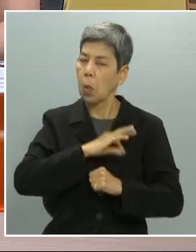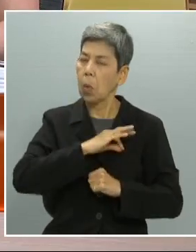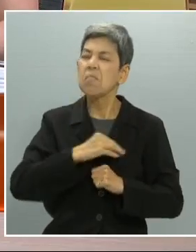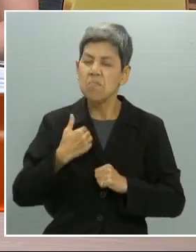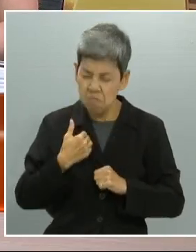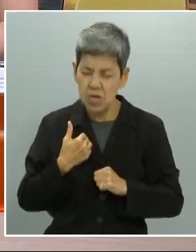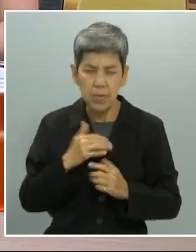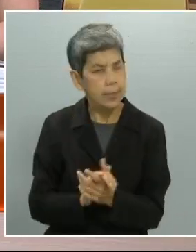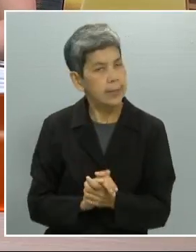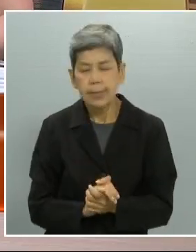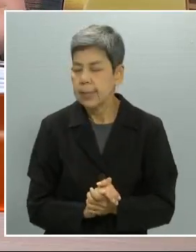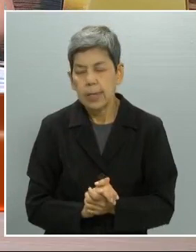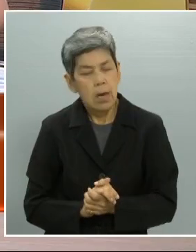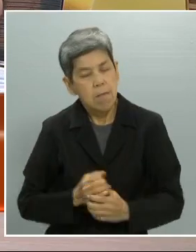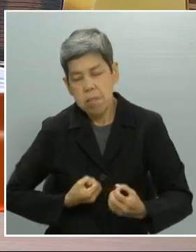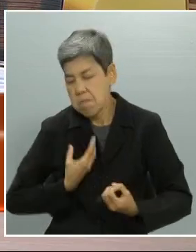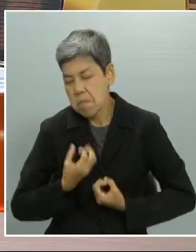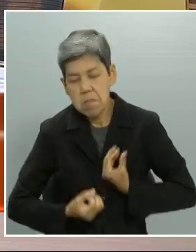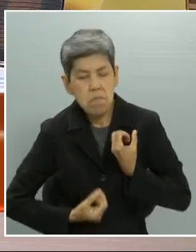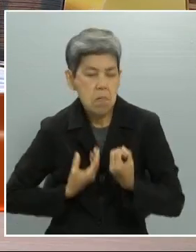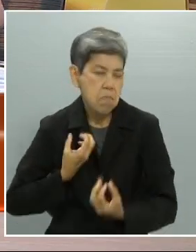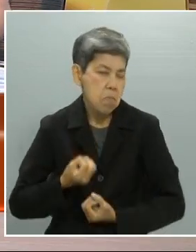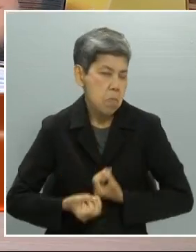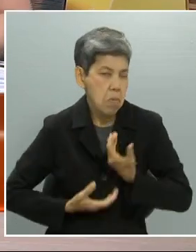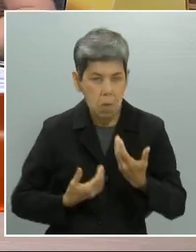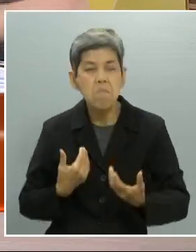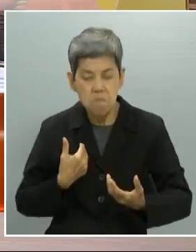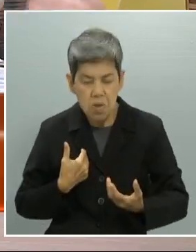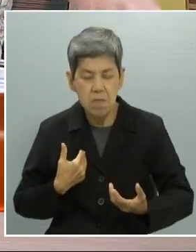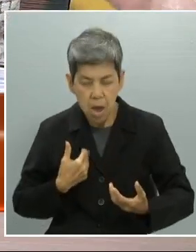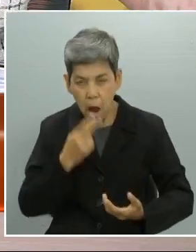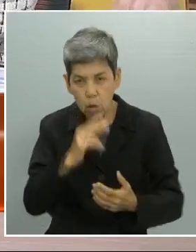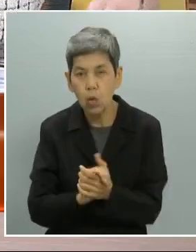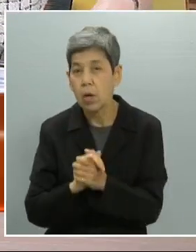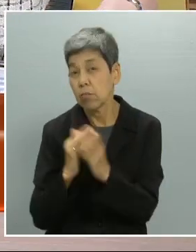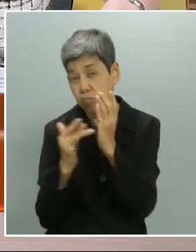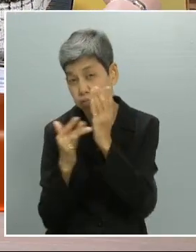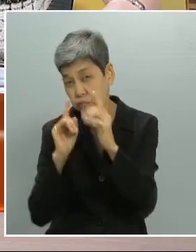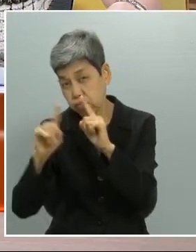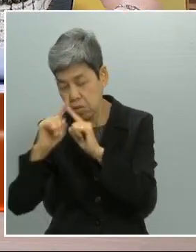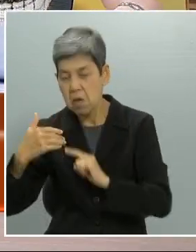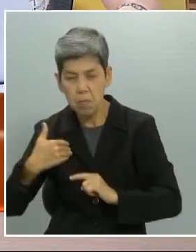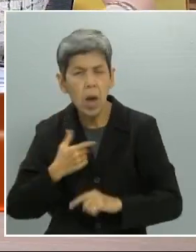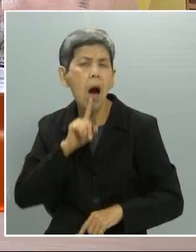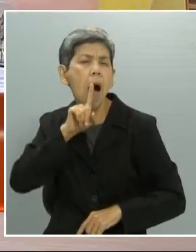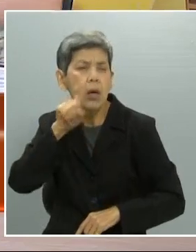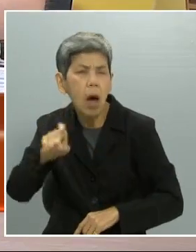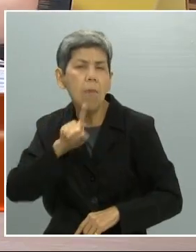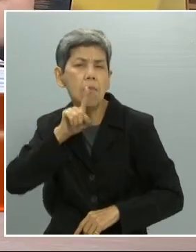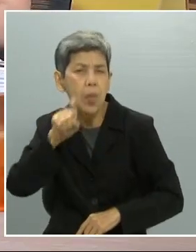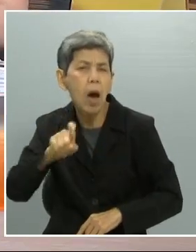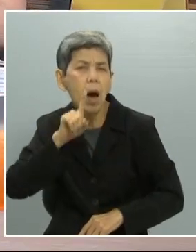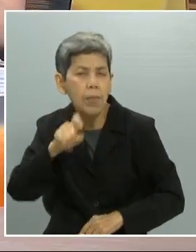มีการพูดจากันมากมายตลอดทั้งคืนที่ผ่านมารวมถึงโซเชียลก็มีการทวงถามท่าทีของ